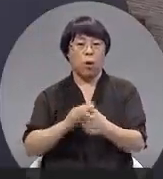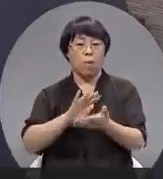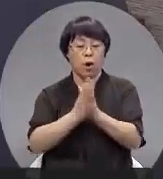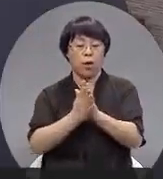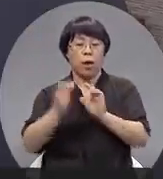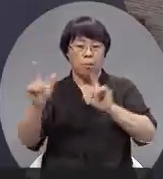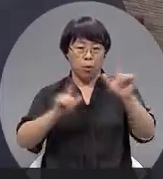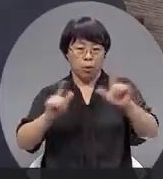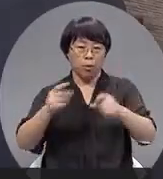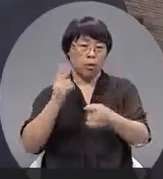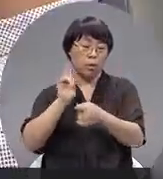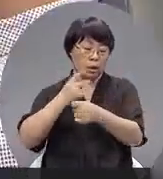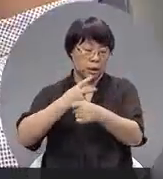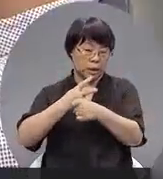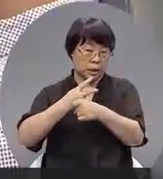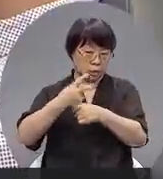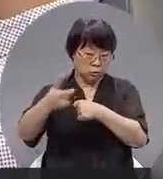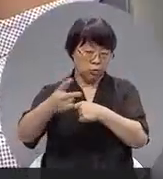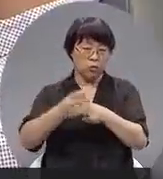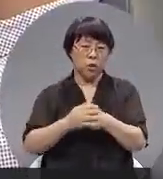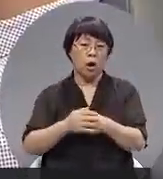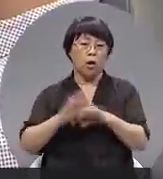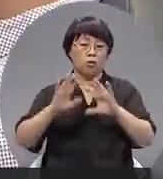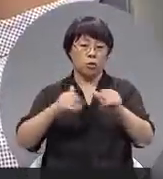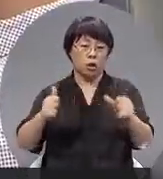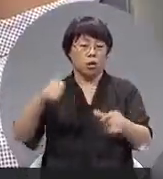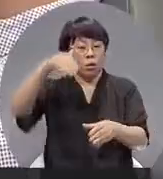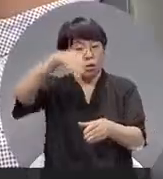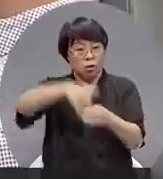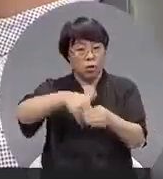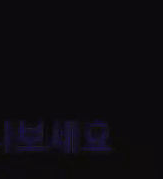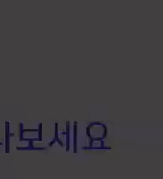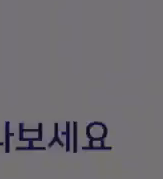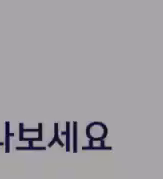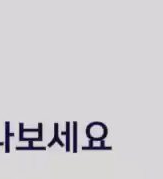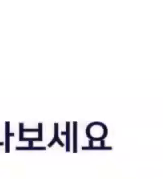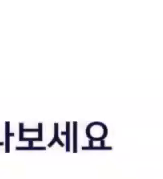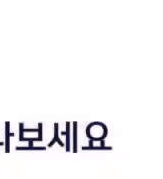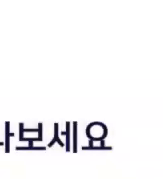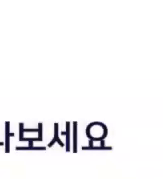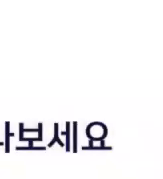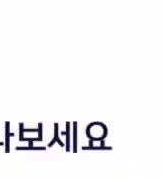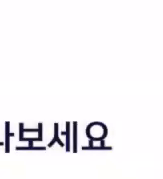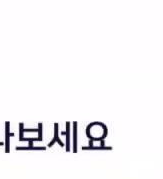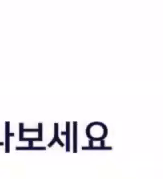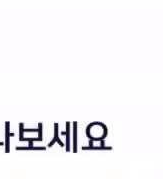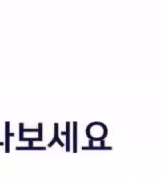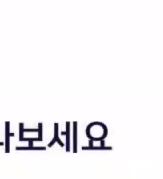준비하겠다 고 덧붙였습니다 mbc 뉴스 정적 입니다 5